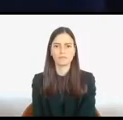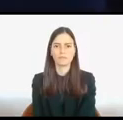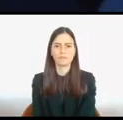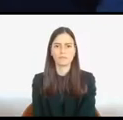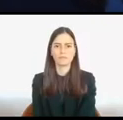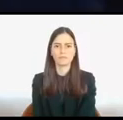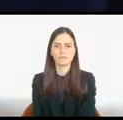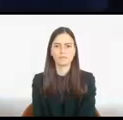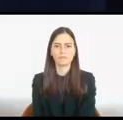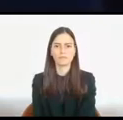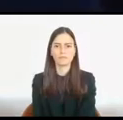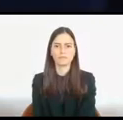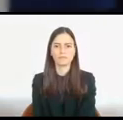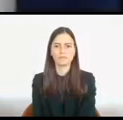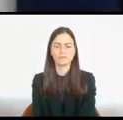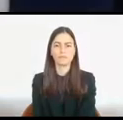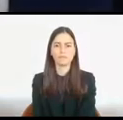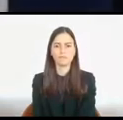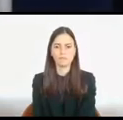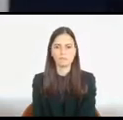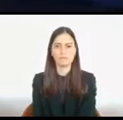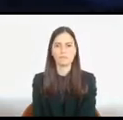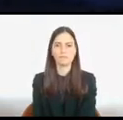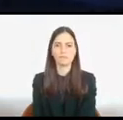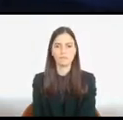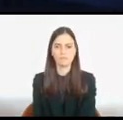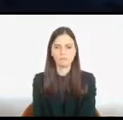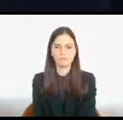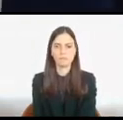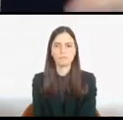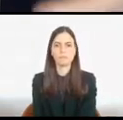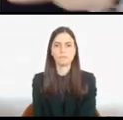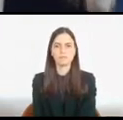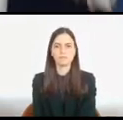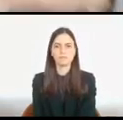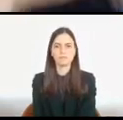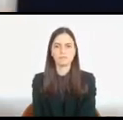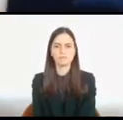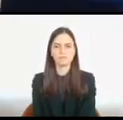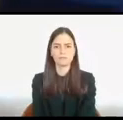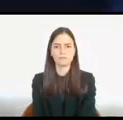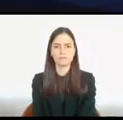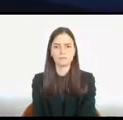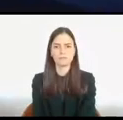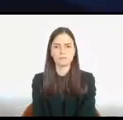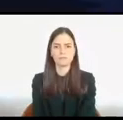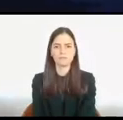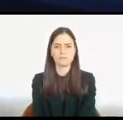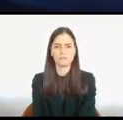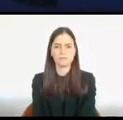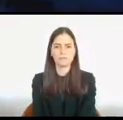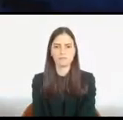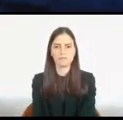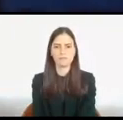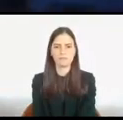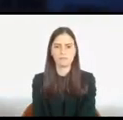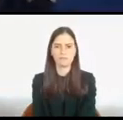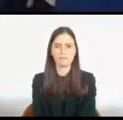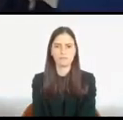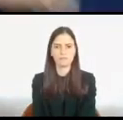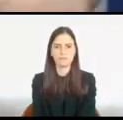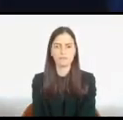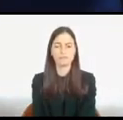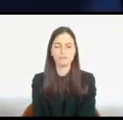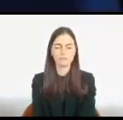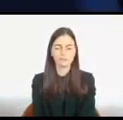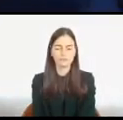comparer les contrats souscrits et alimentés avant 70 ans de ceux qui seraient au contraire souscrits ou alimentés